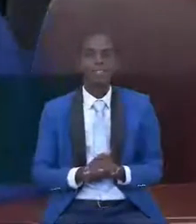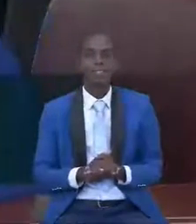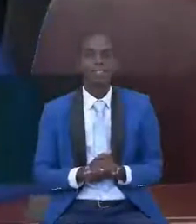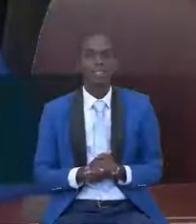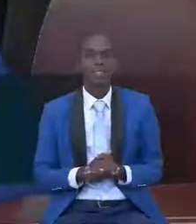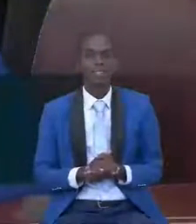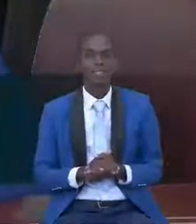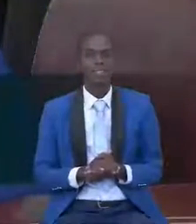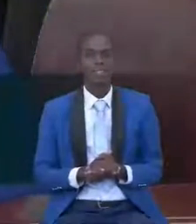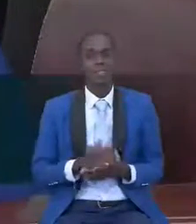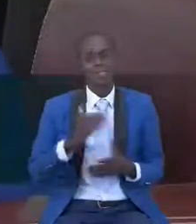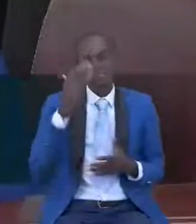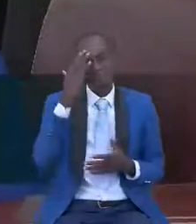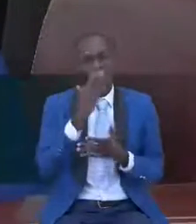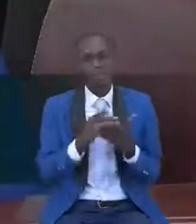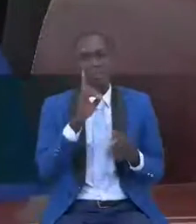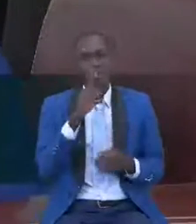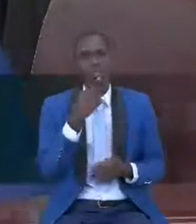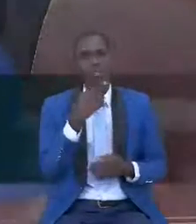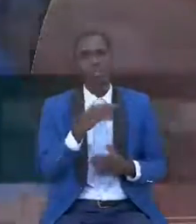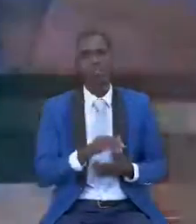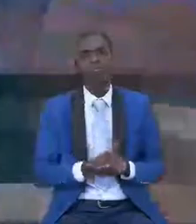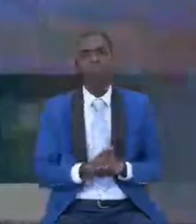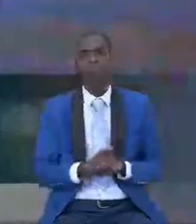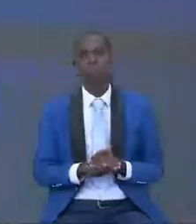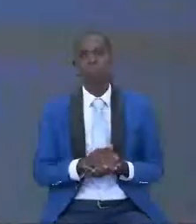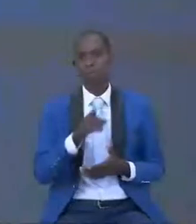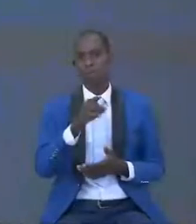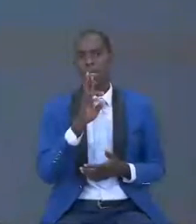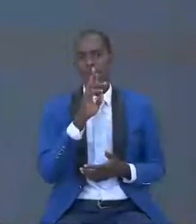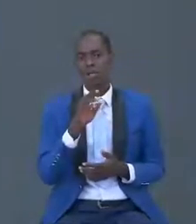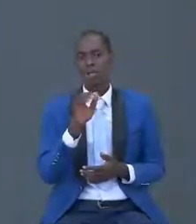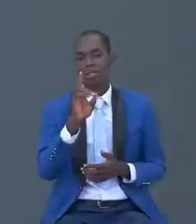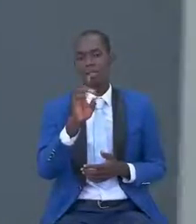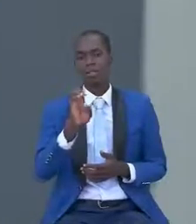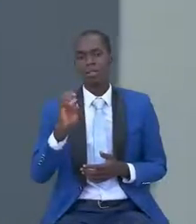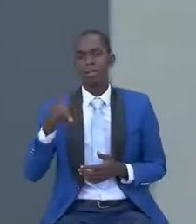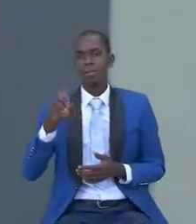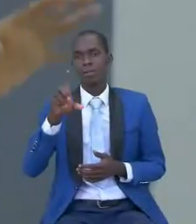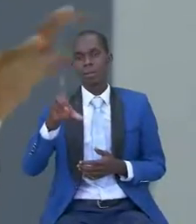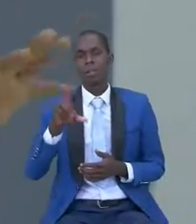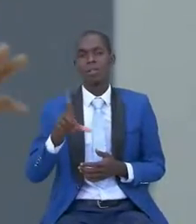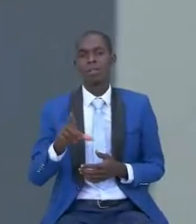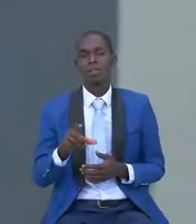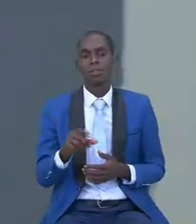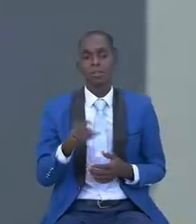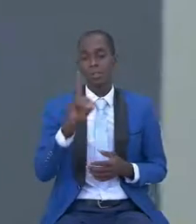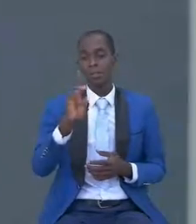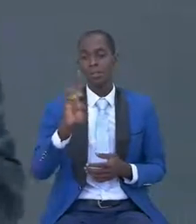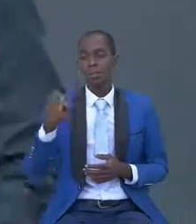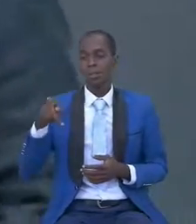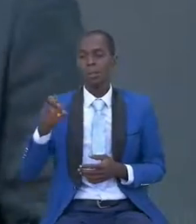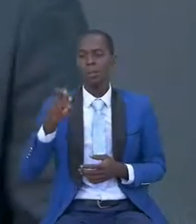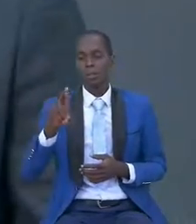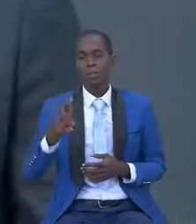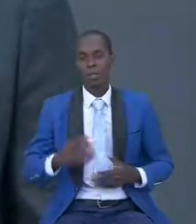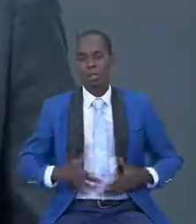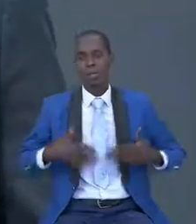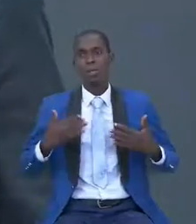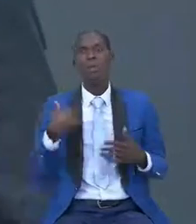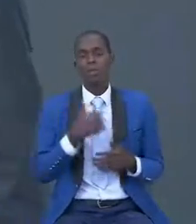Vous savez, quelqu'un dit, tu es de la vie profonde. Comprenez, nous avons